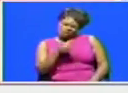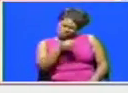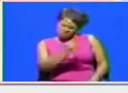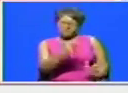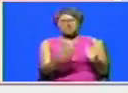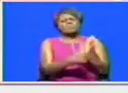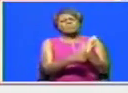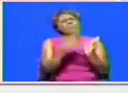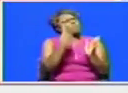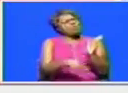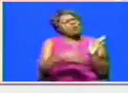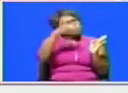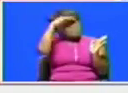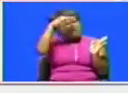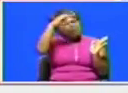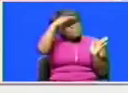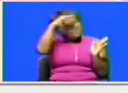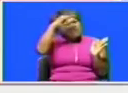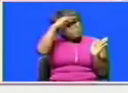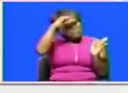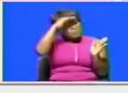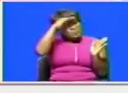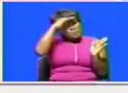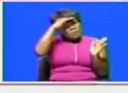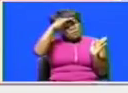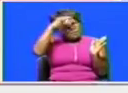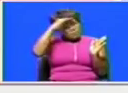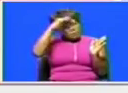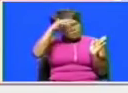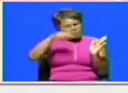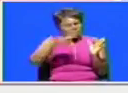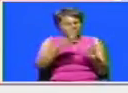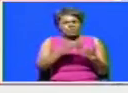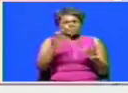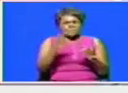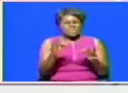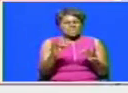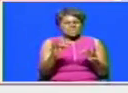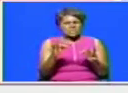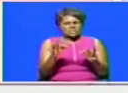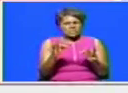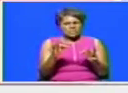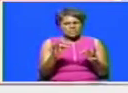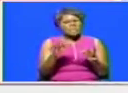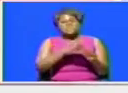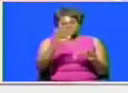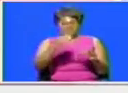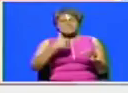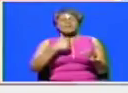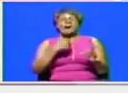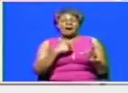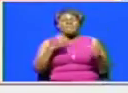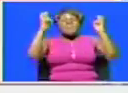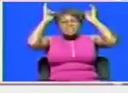kinakufanya unakunywa pombe mpaka unafanya fujo. Manake kuna kitu kwa pombe, ndio maana zile spirits zinaitwa spirits. Mimi wanasema ziko na pepo zile